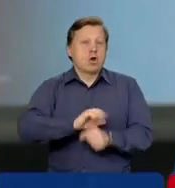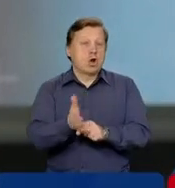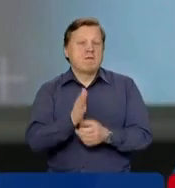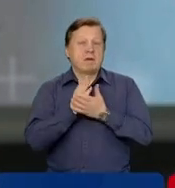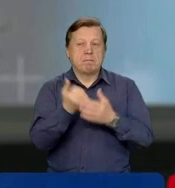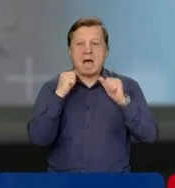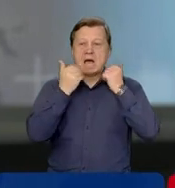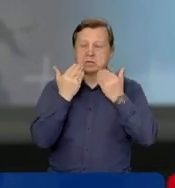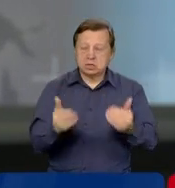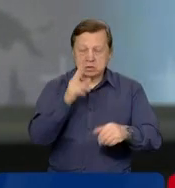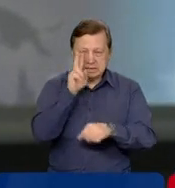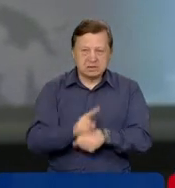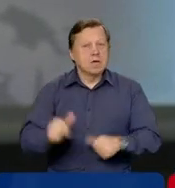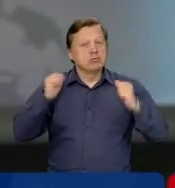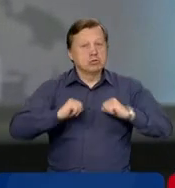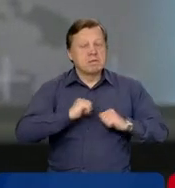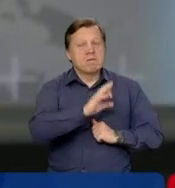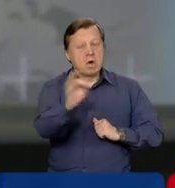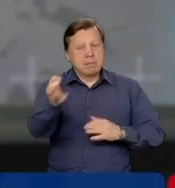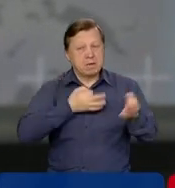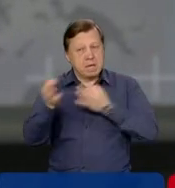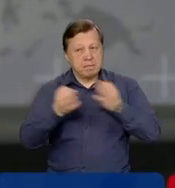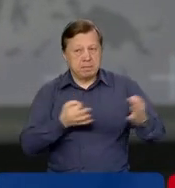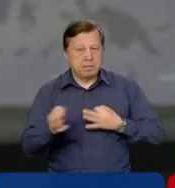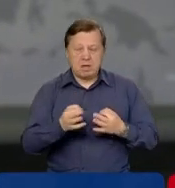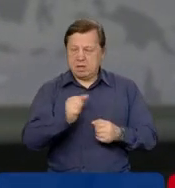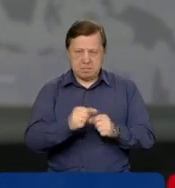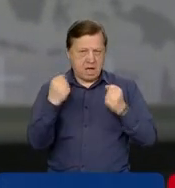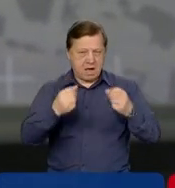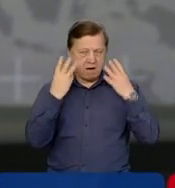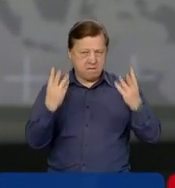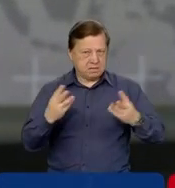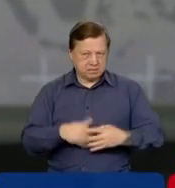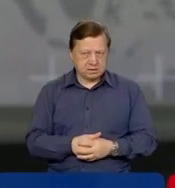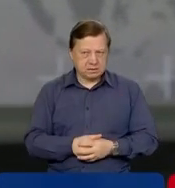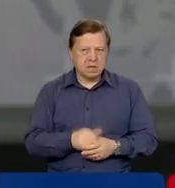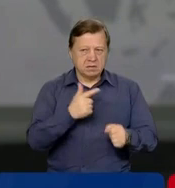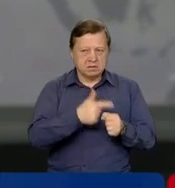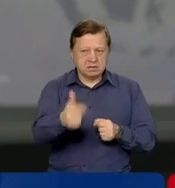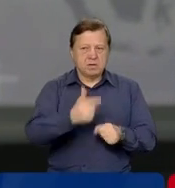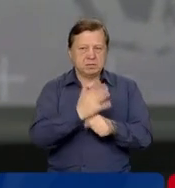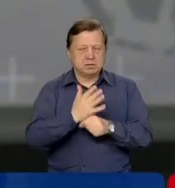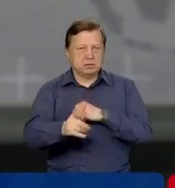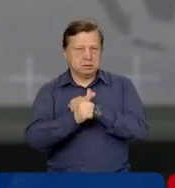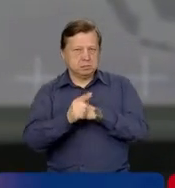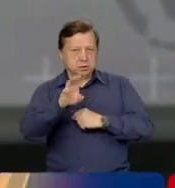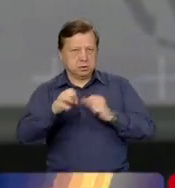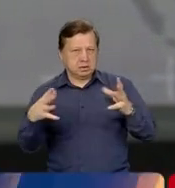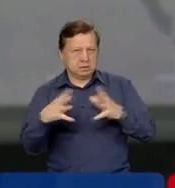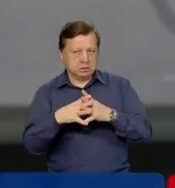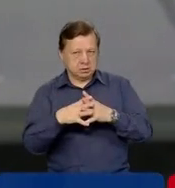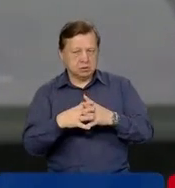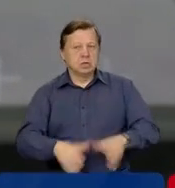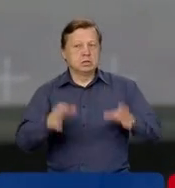Bardzo dziękujemy za zaufanie. Czekamy na kolejne pytania, bo one są najważniejsze w naszych spotkaniach. 22 50 70 410.